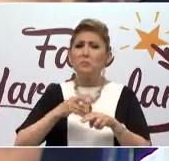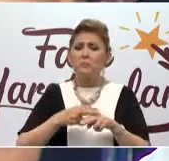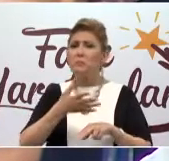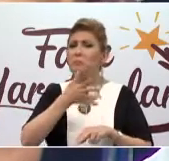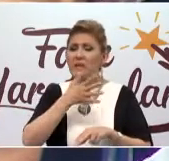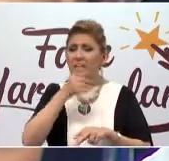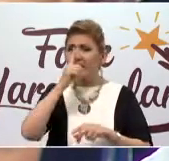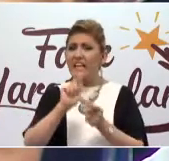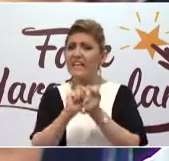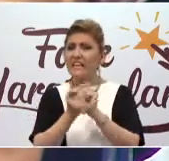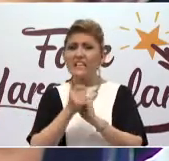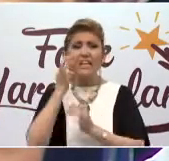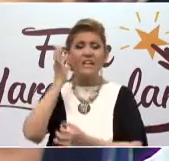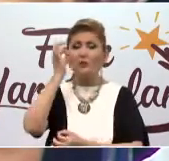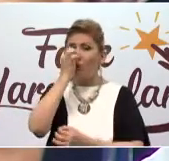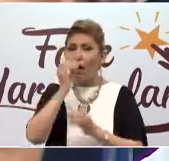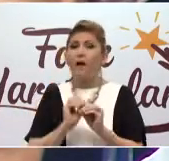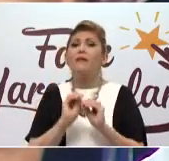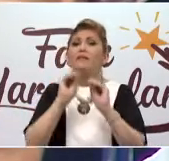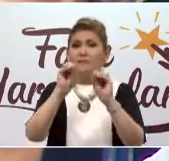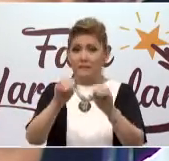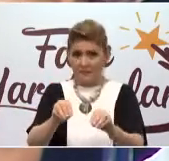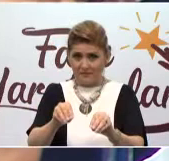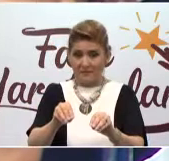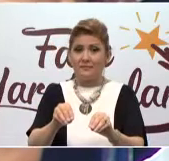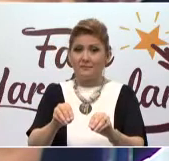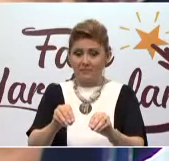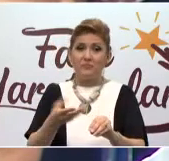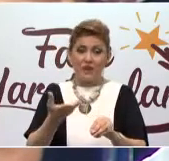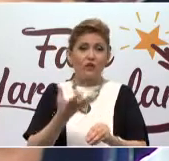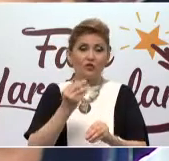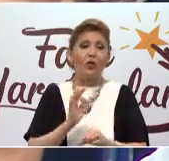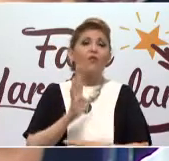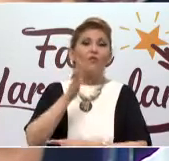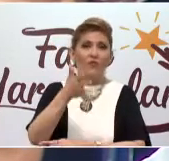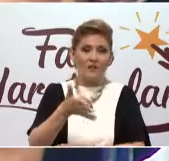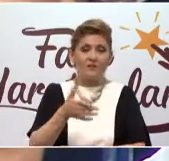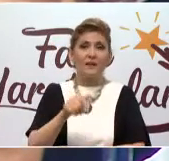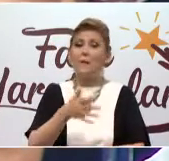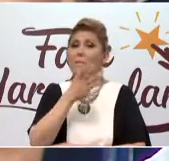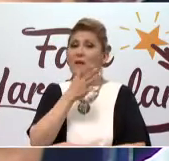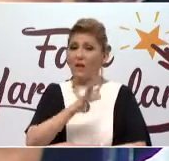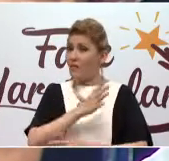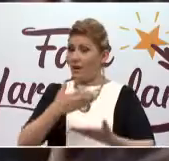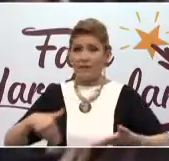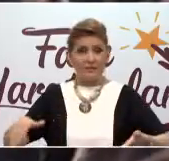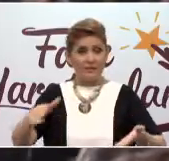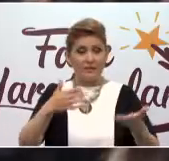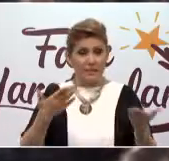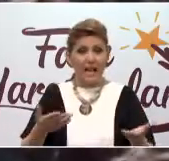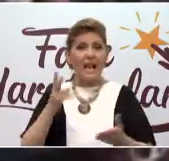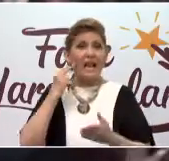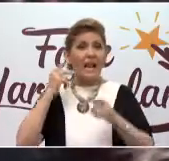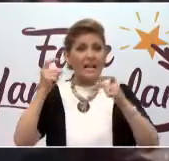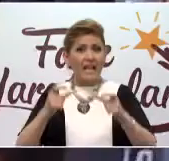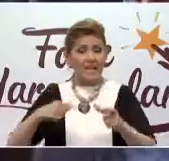değişimlerin insanlara kolayca aktarımını sağlamak. Yani çok fazla artık bilgi var etrafta ve